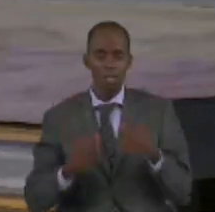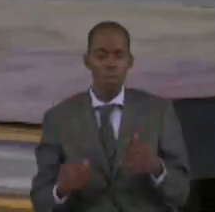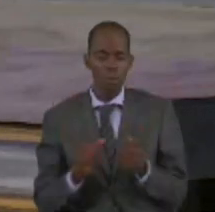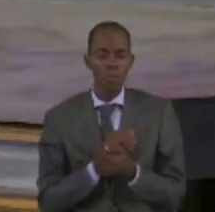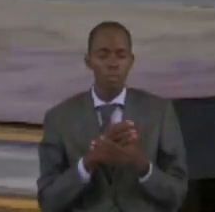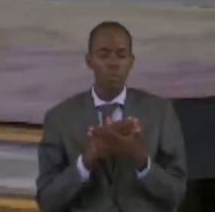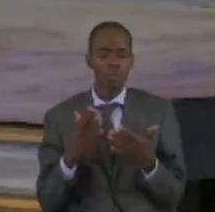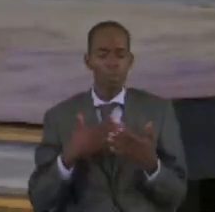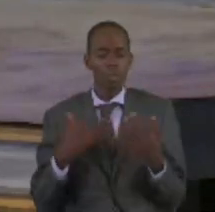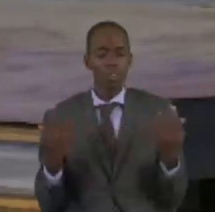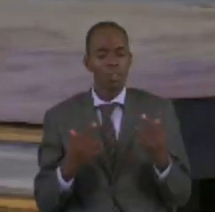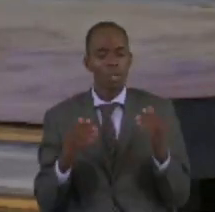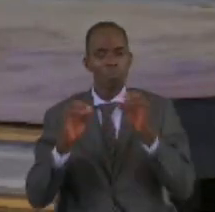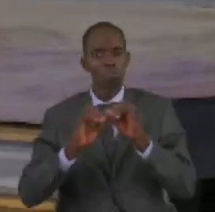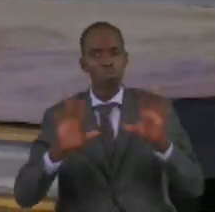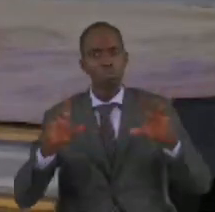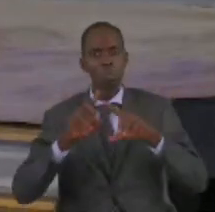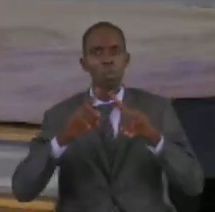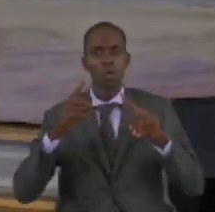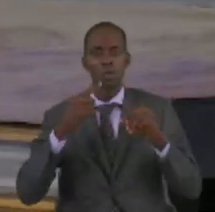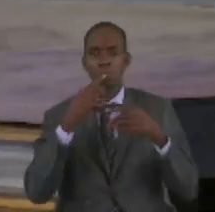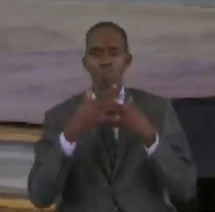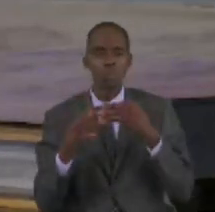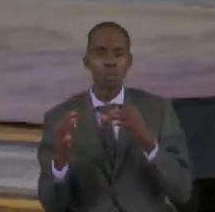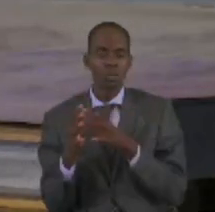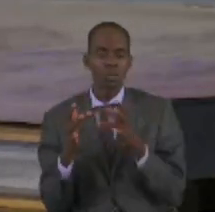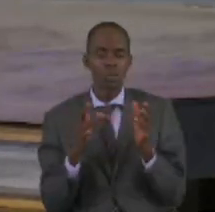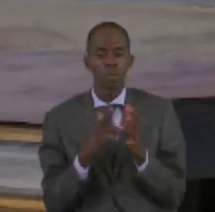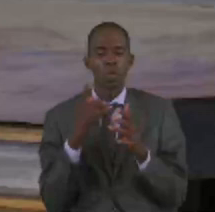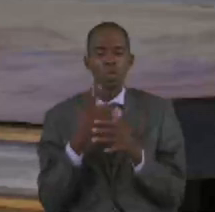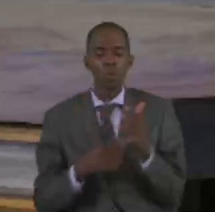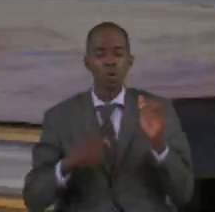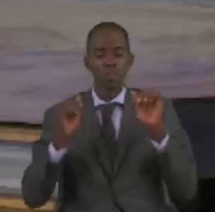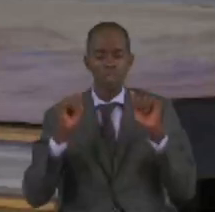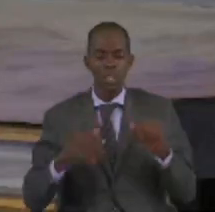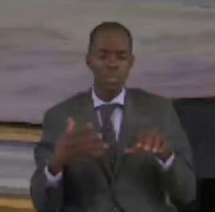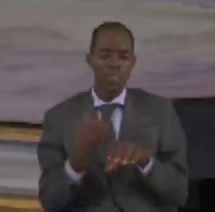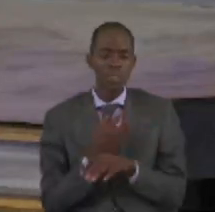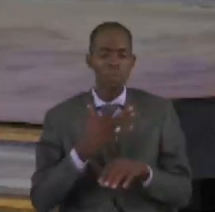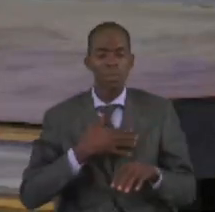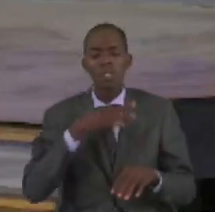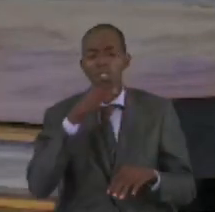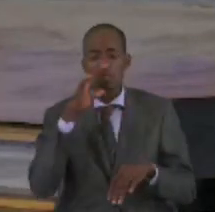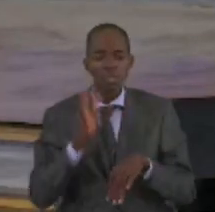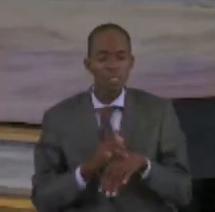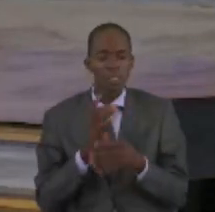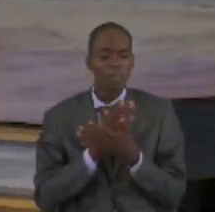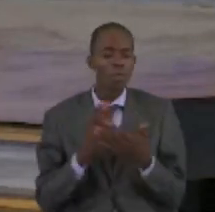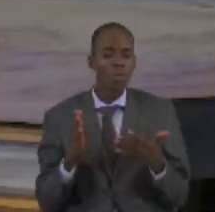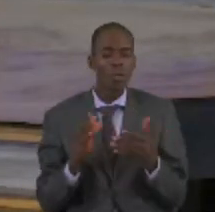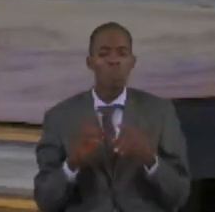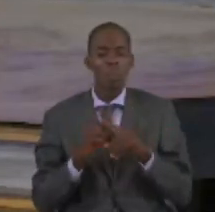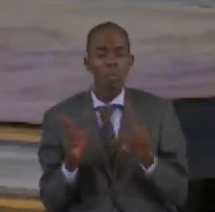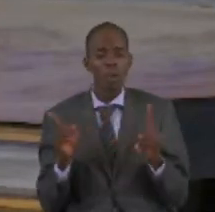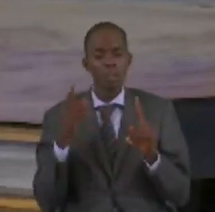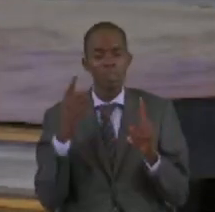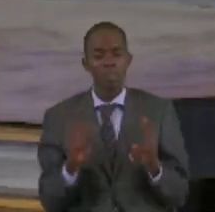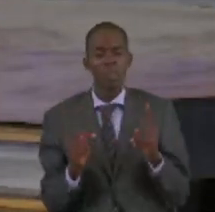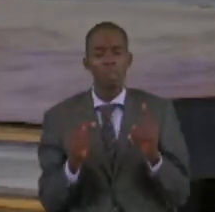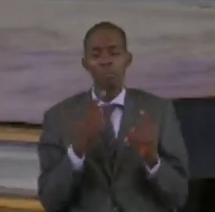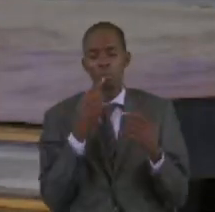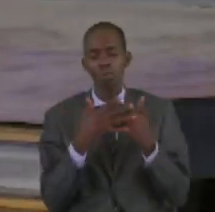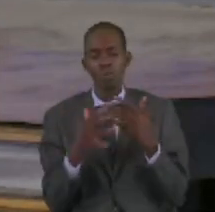peut ôter, laver mes péchés? Rien d'autre que le sang de Jésus. Qu'est-ce qui peut ôter la tâche? Rien d'autre que le